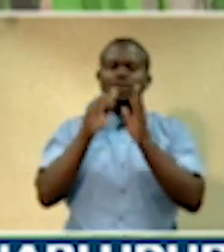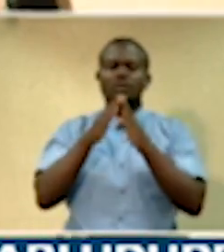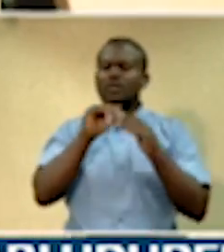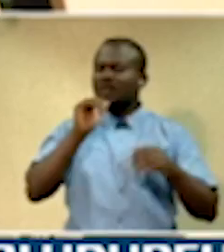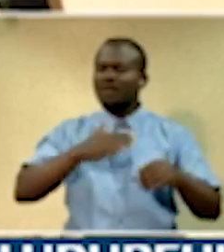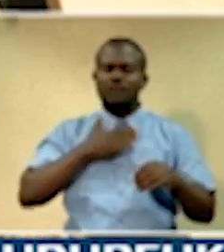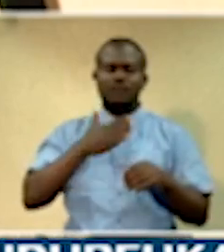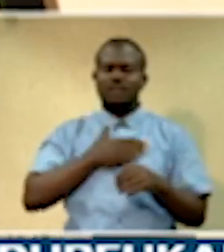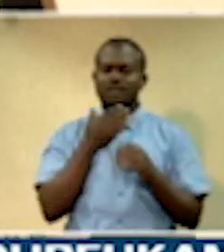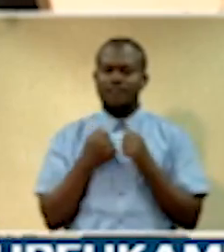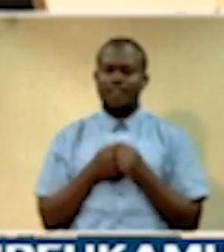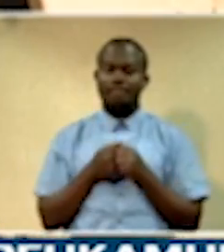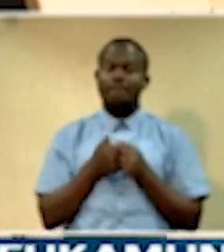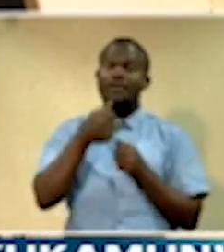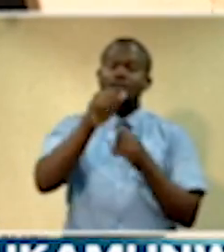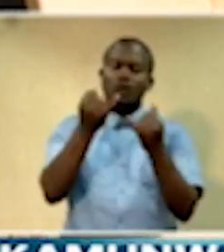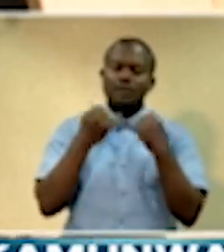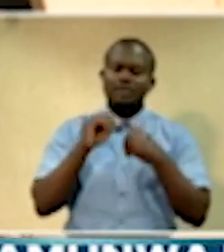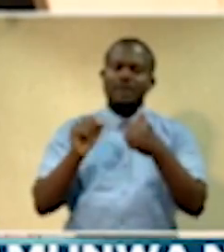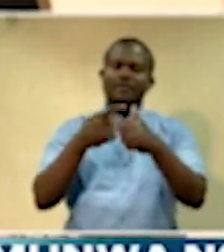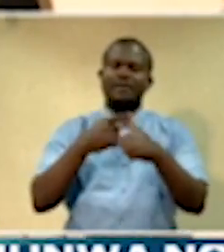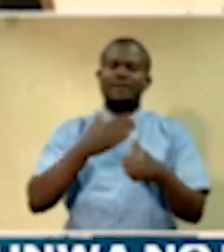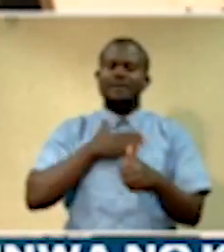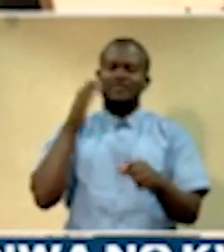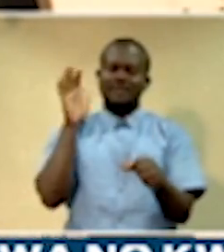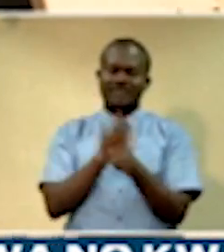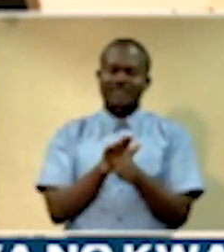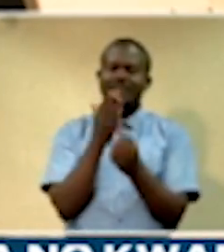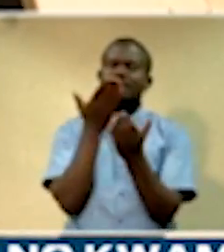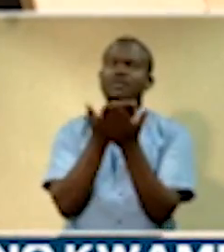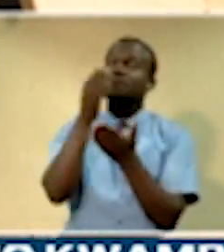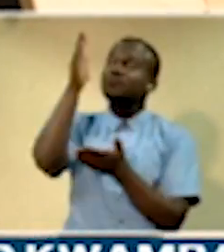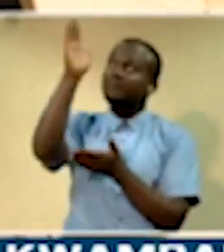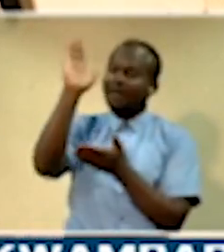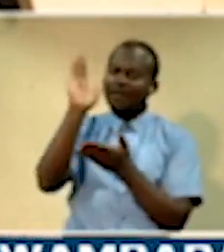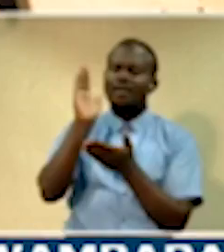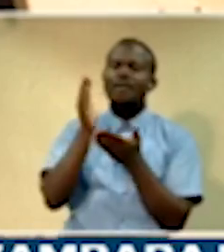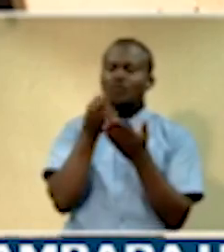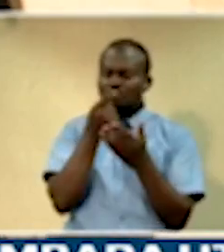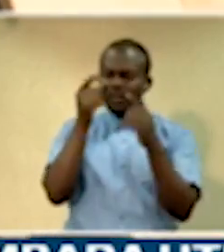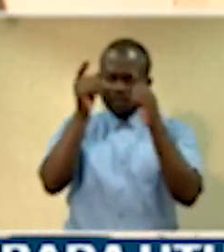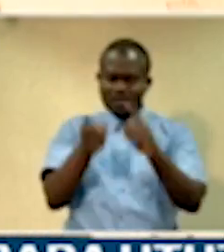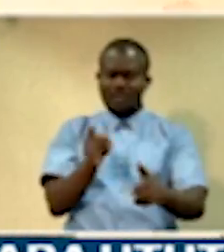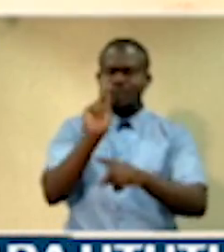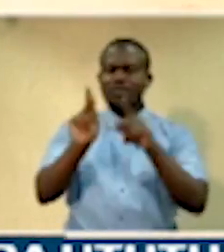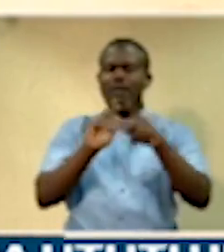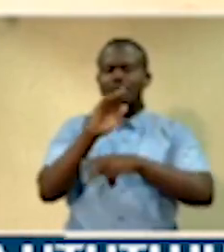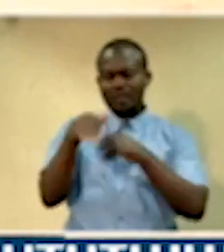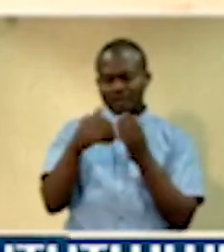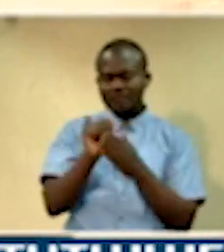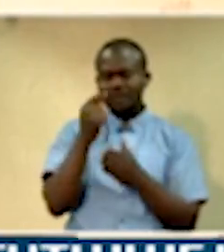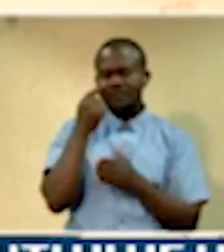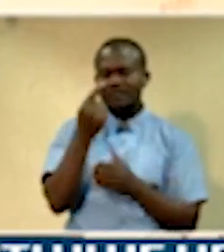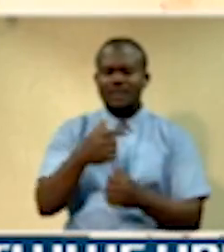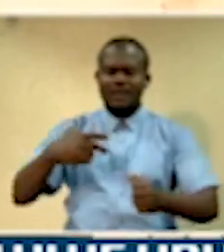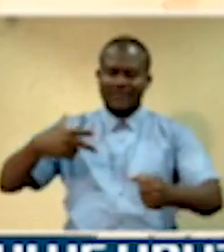ntitubyishimiye. Niwo bimbwiye bwa mbere biranshimishije. Icyo nsaba Imana winjire twese utugereho.